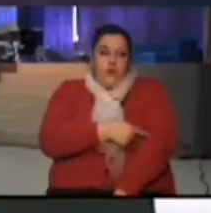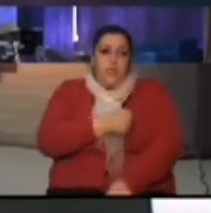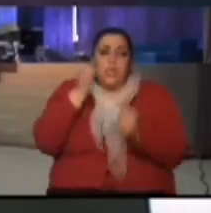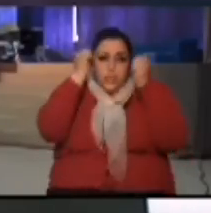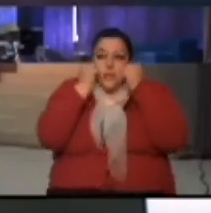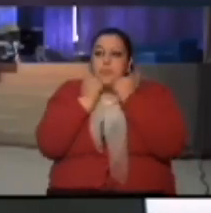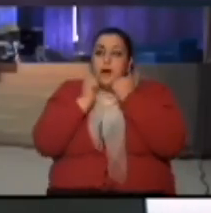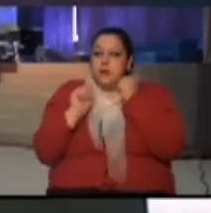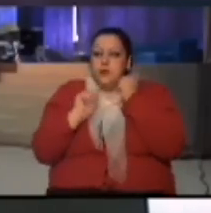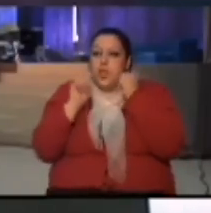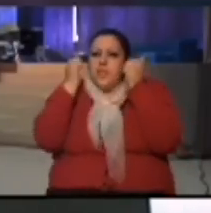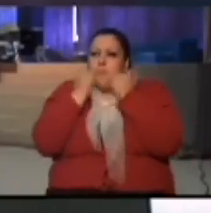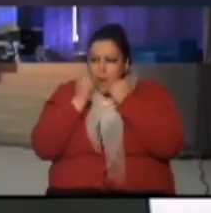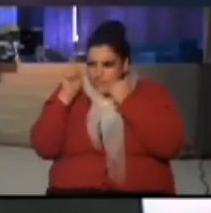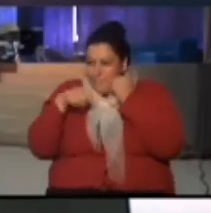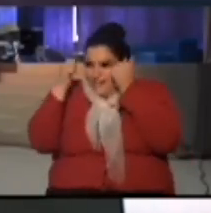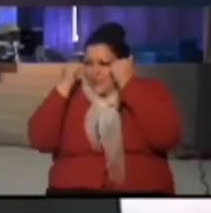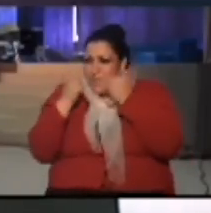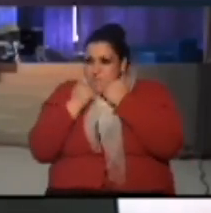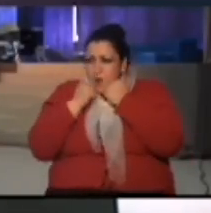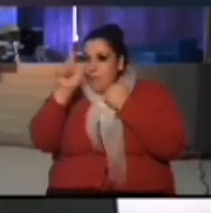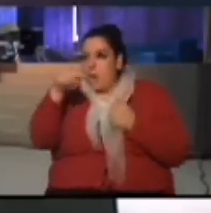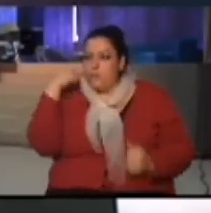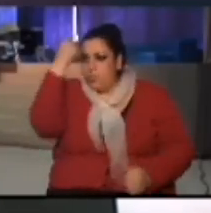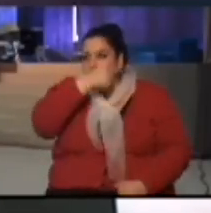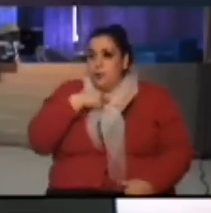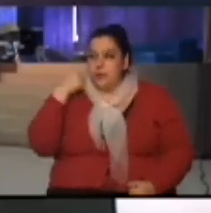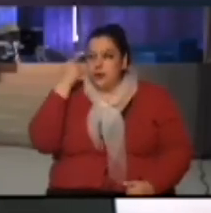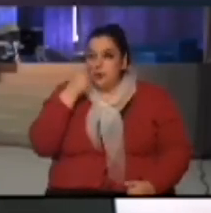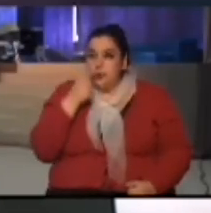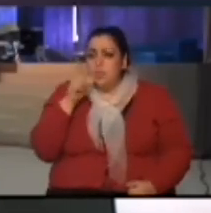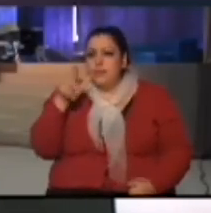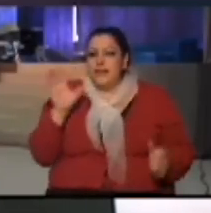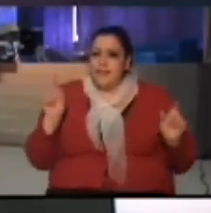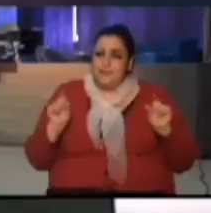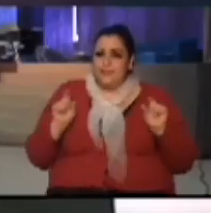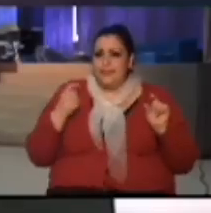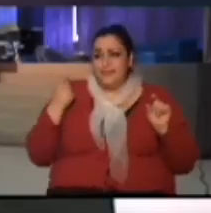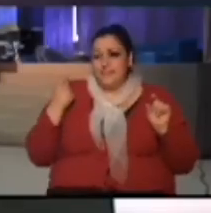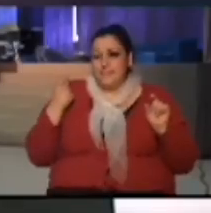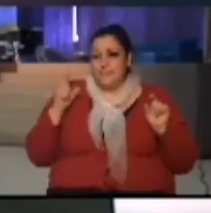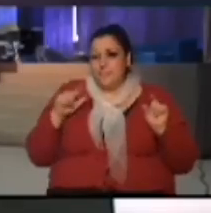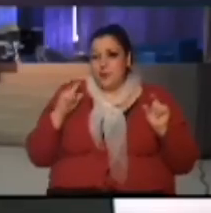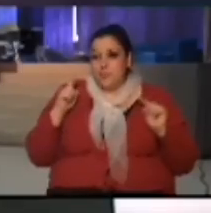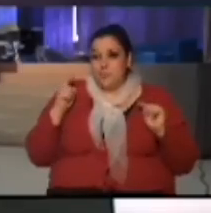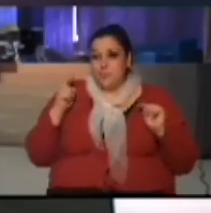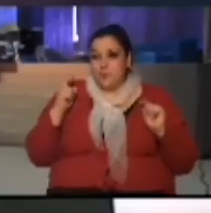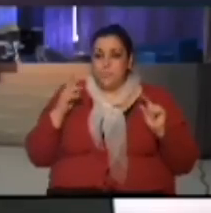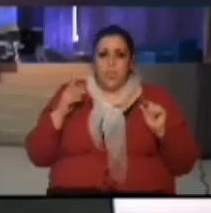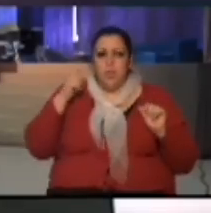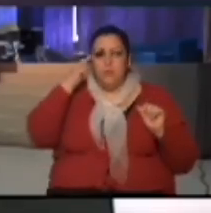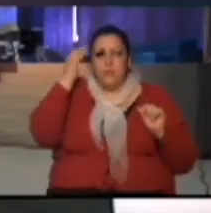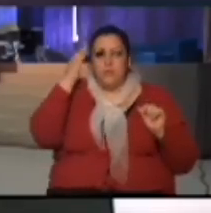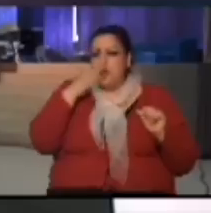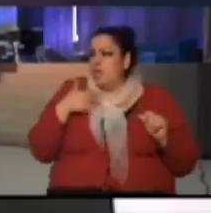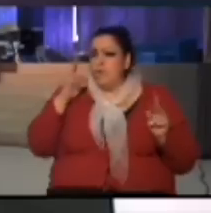Մարդու դեմքը։ Մենք նստած ենք, ով ժպտում է, ով աչքերը պա, ով մտքով ես իմ ուրա, բայց դեմքը, տես ինչ կարքին